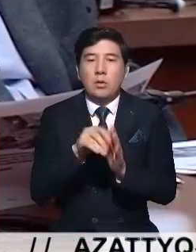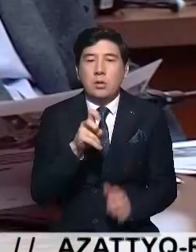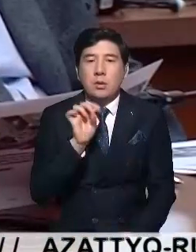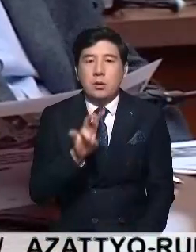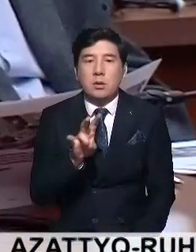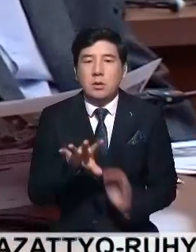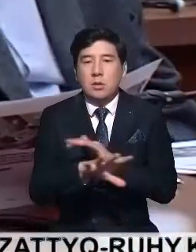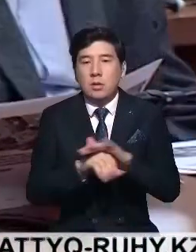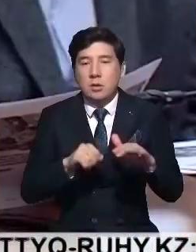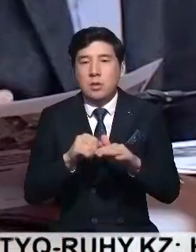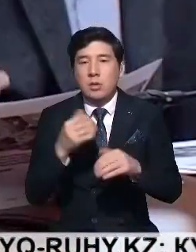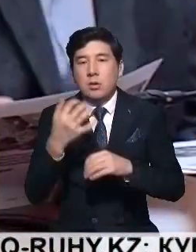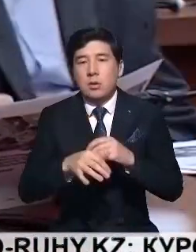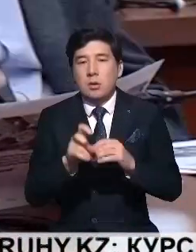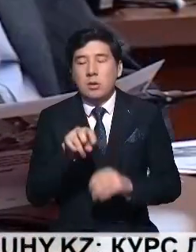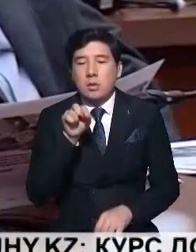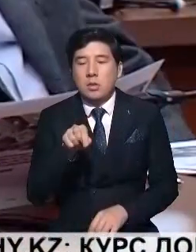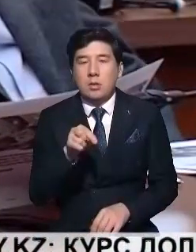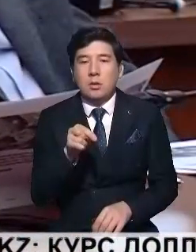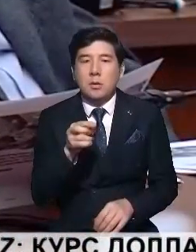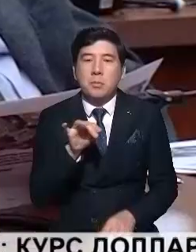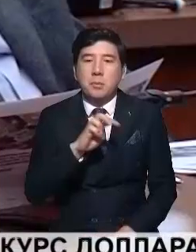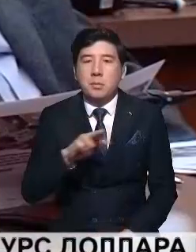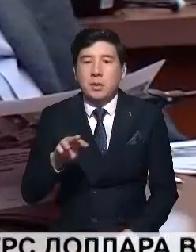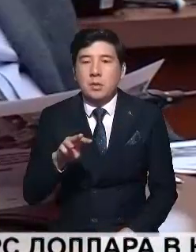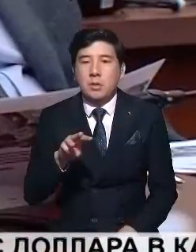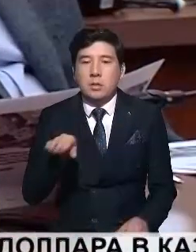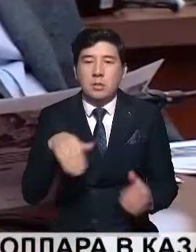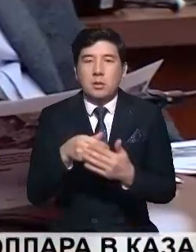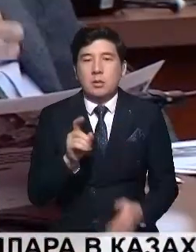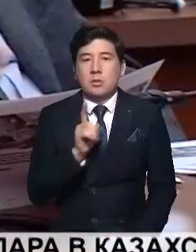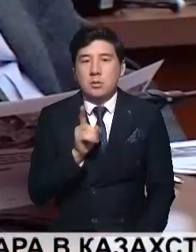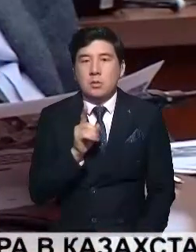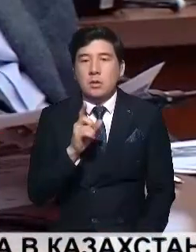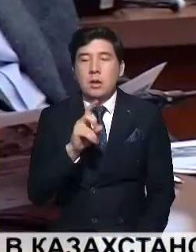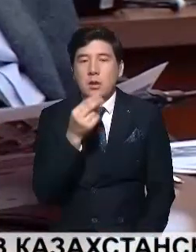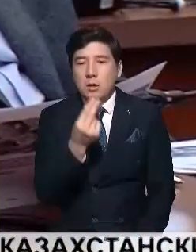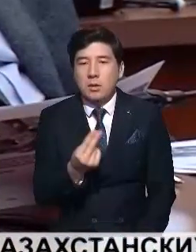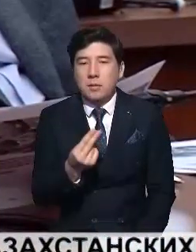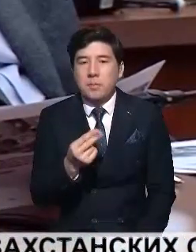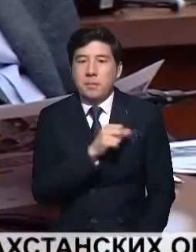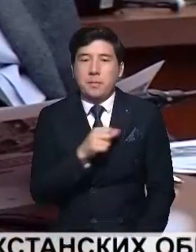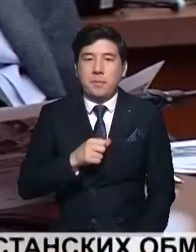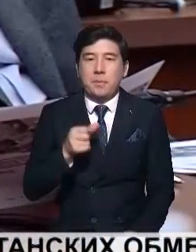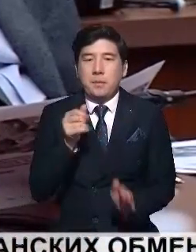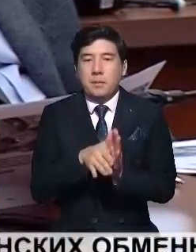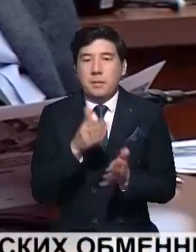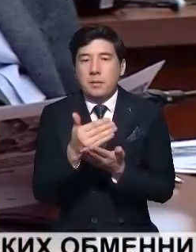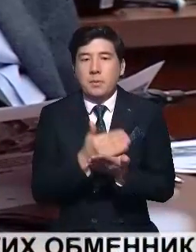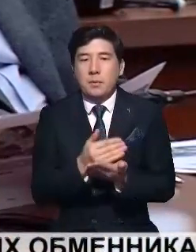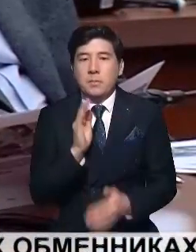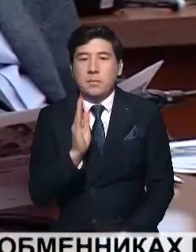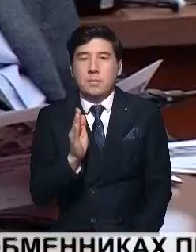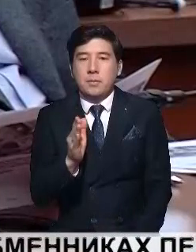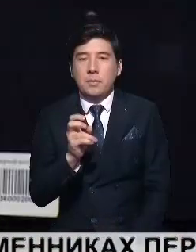похитила 1,5 миллиарда тенге. А здесь сколько миллиардов уходит? Мы до сих пор ждем, что Астана Хаб будет сам себя обеспечивать, возвращаясь к этому вопросу